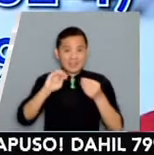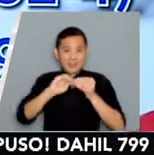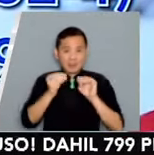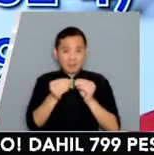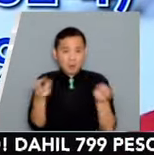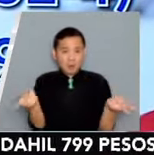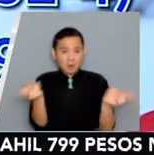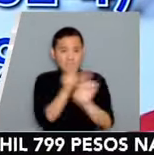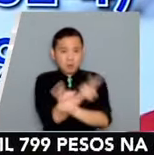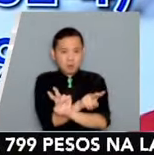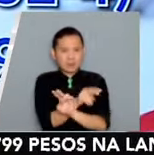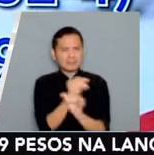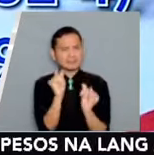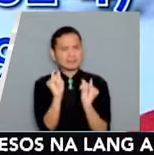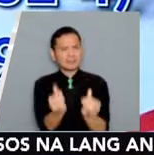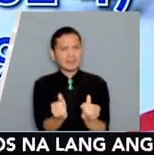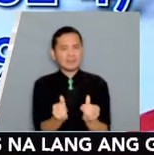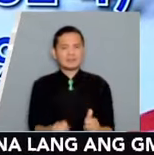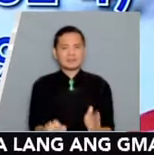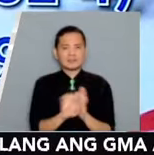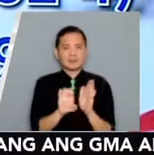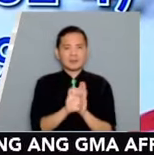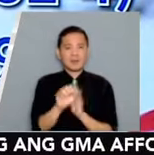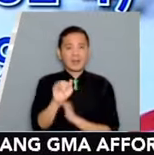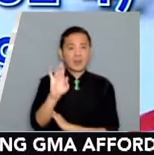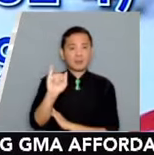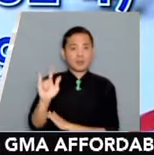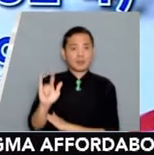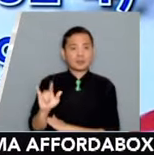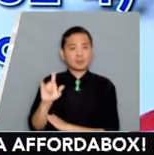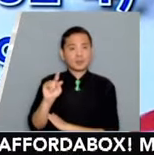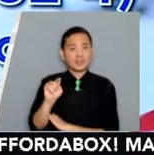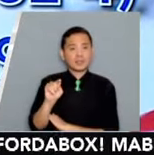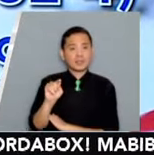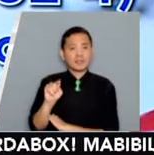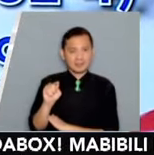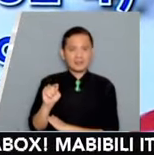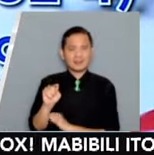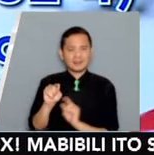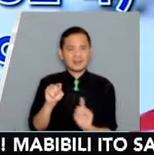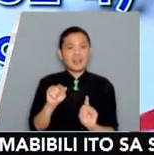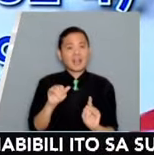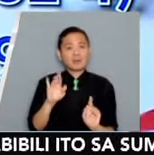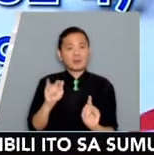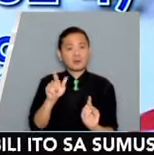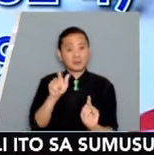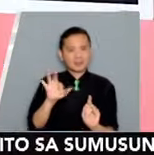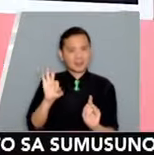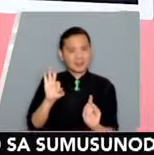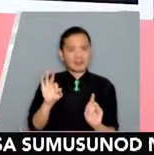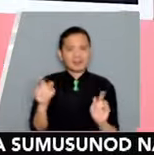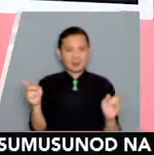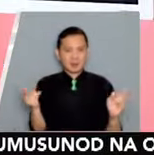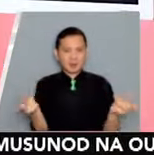hanggang April 29, parehong petsa pa rin ang mababasa pa forward man o backward. Halimbawa ito,